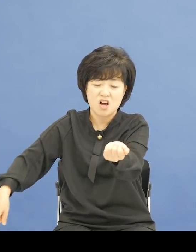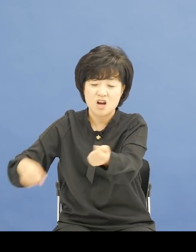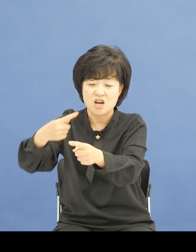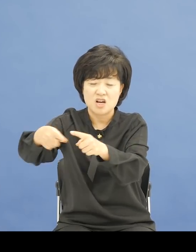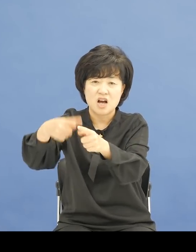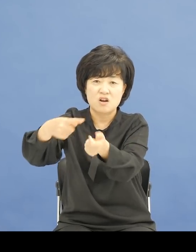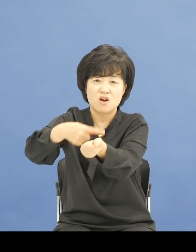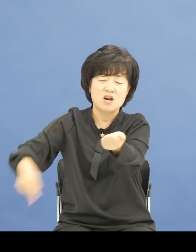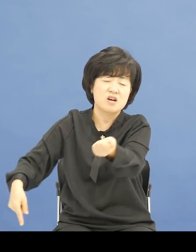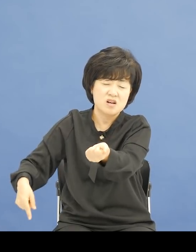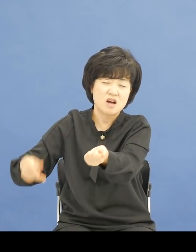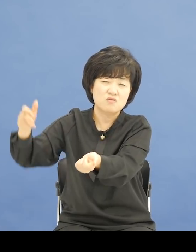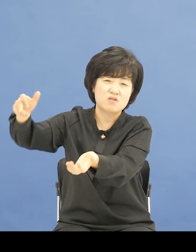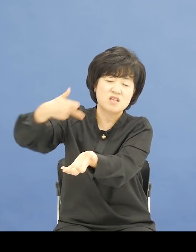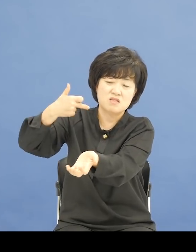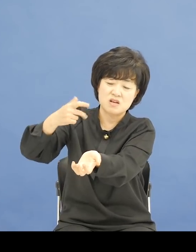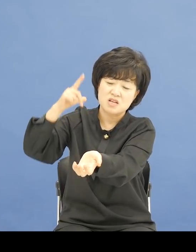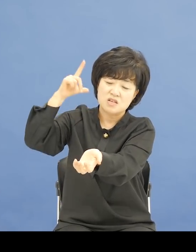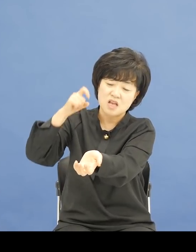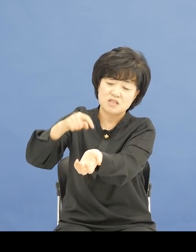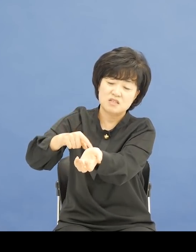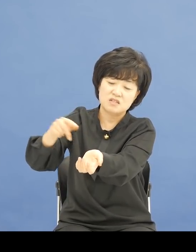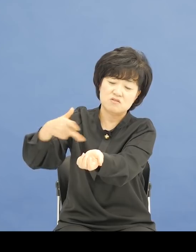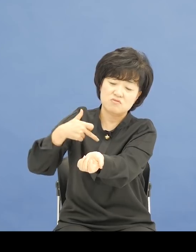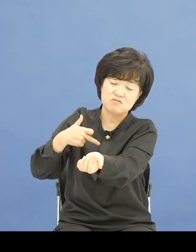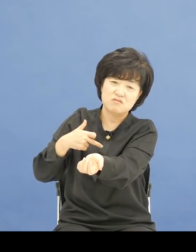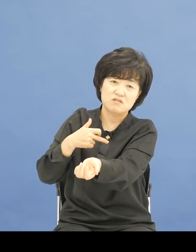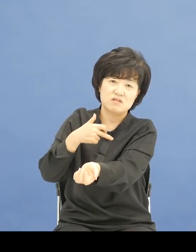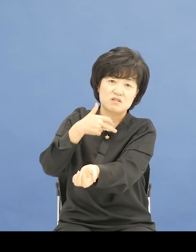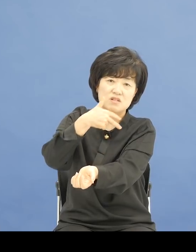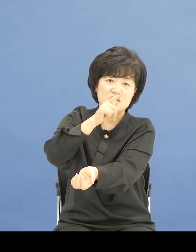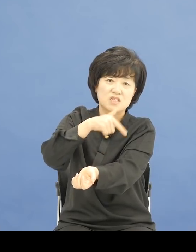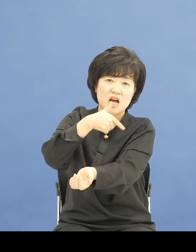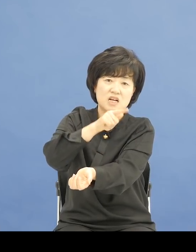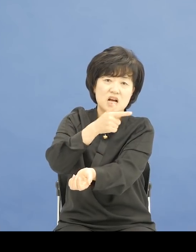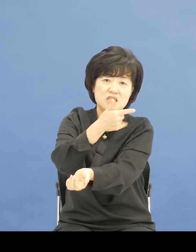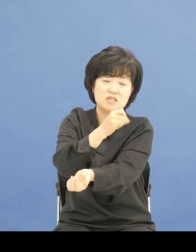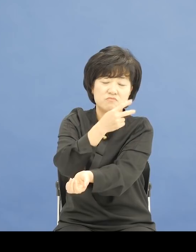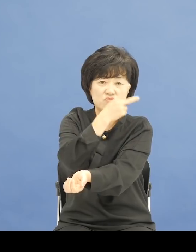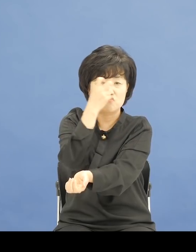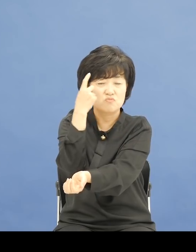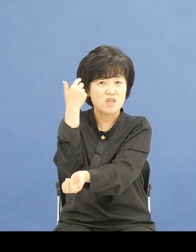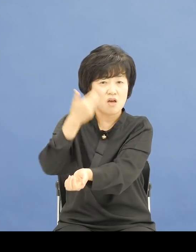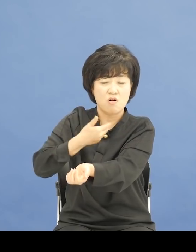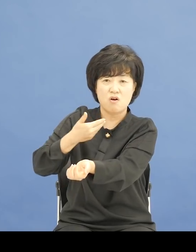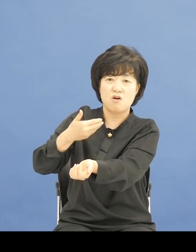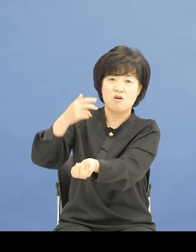흐르는 사진을 저한테 카톡을 보내시면서 아이고. 작가님 주무세요라고 물음표.